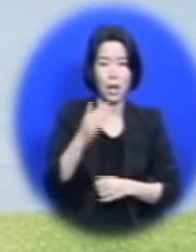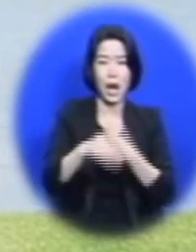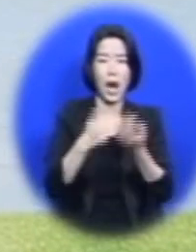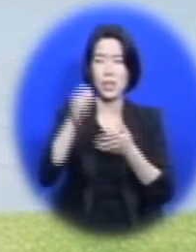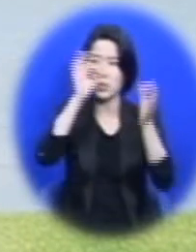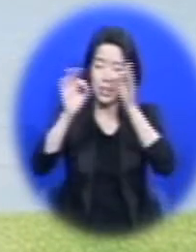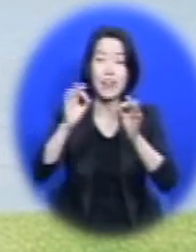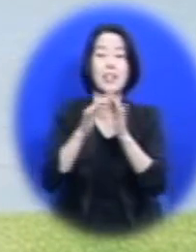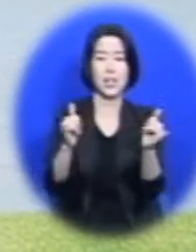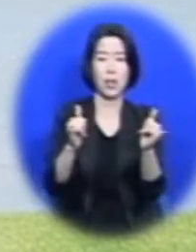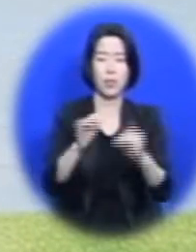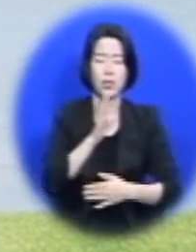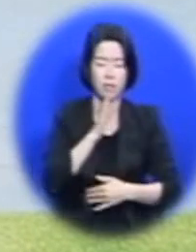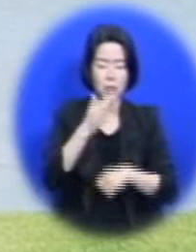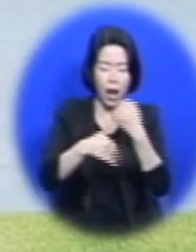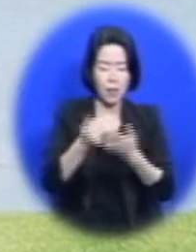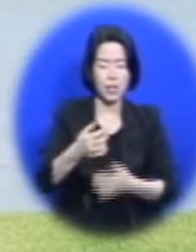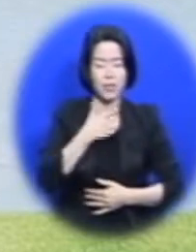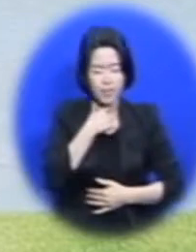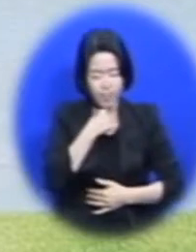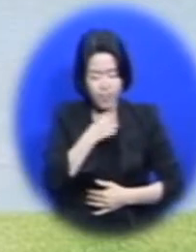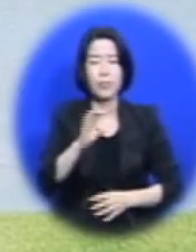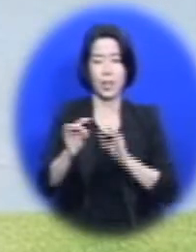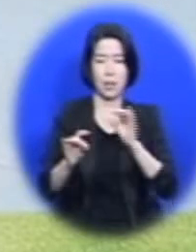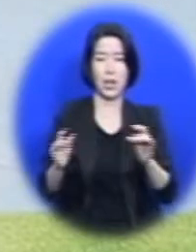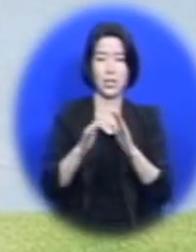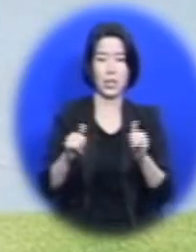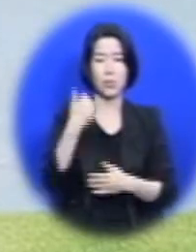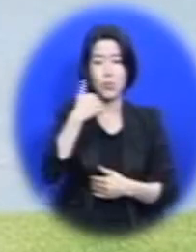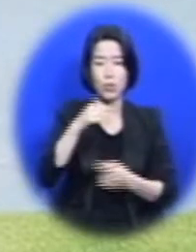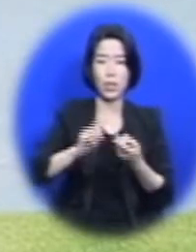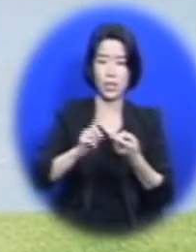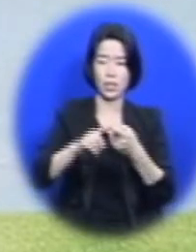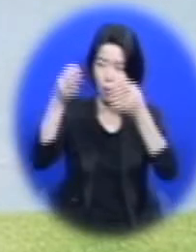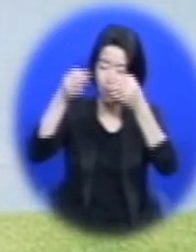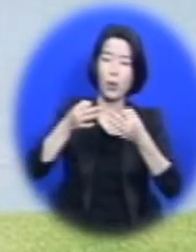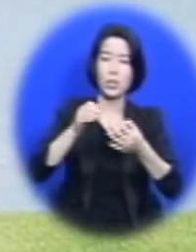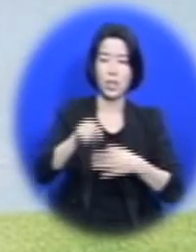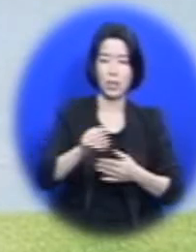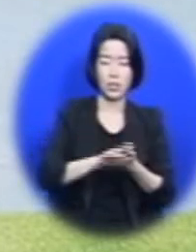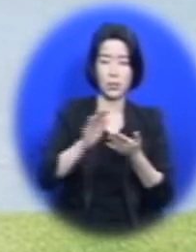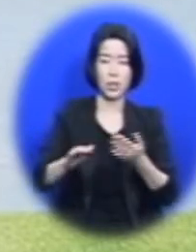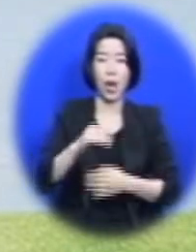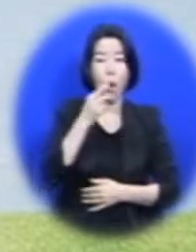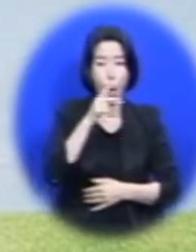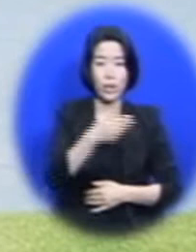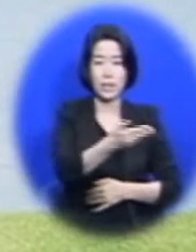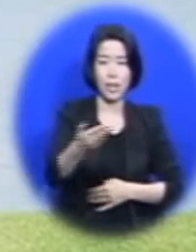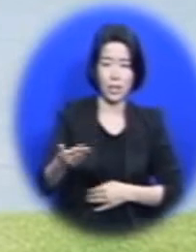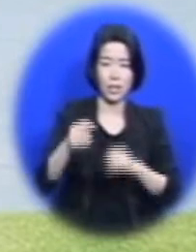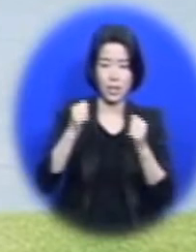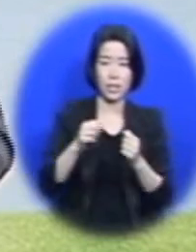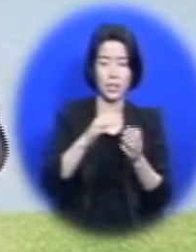사람, 정말 하나님을 갈망하는 사람이 누군가를 보신다는 거예요. 혹시 여기 계신